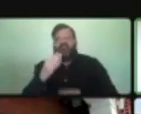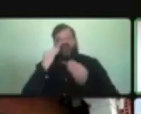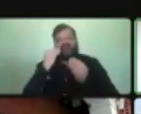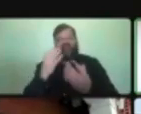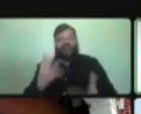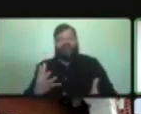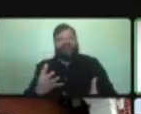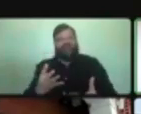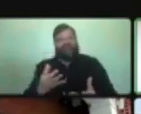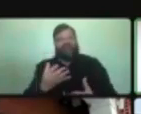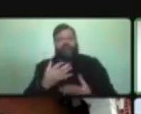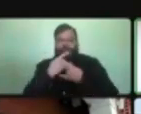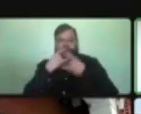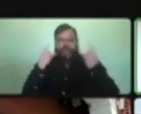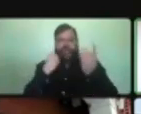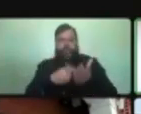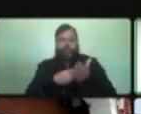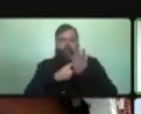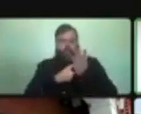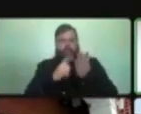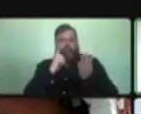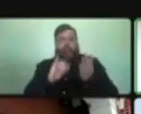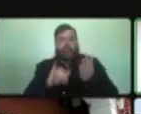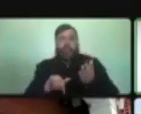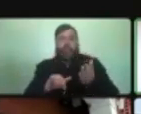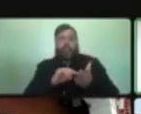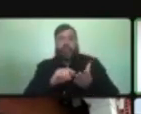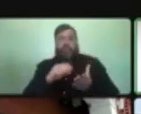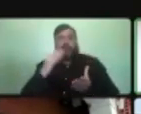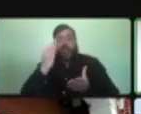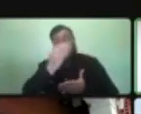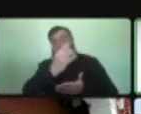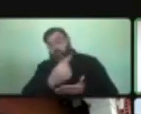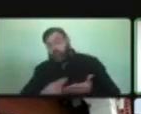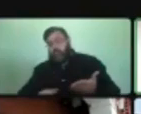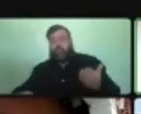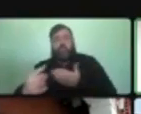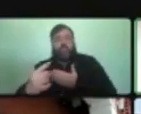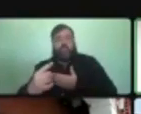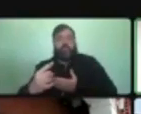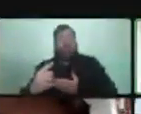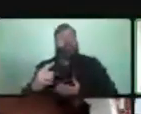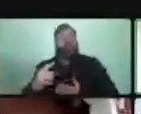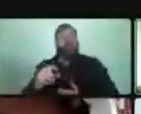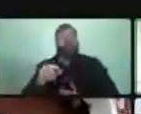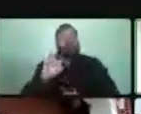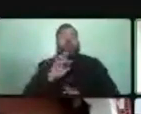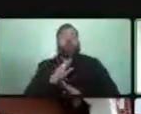kusema kwamba Ijumaa tutakuwa tukivaa maski au tutakuwa tukivaa.